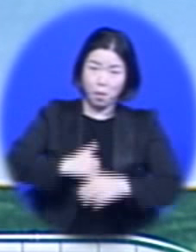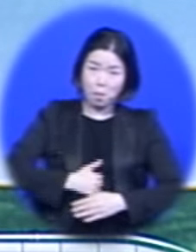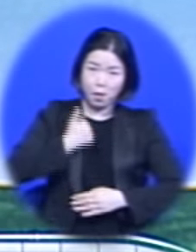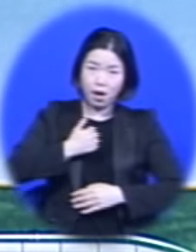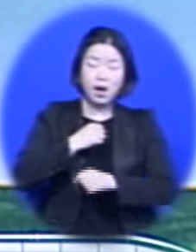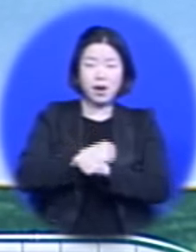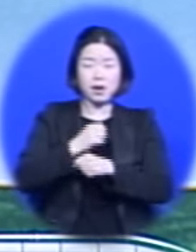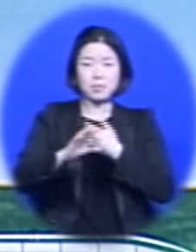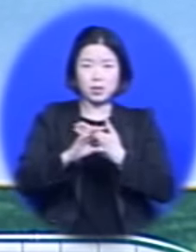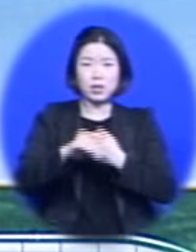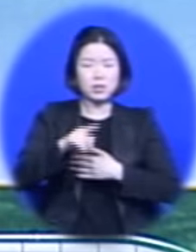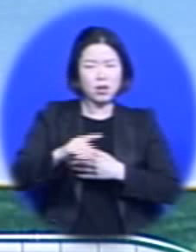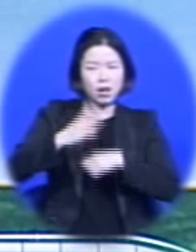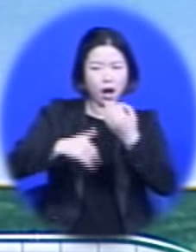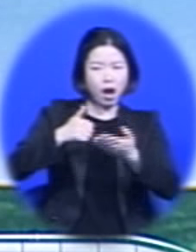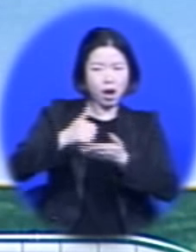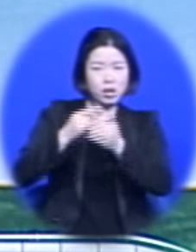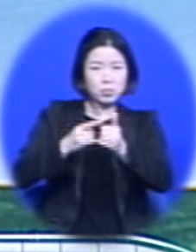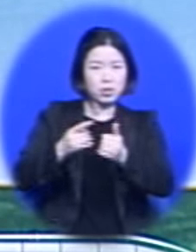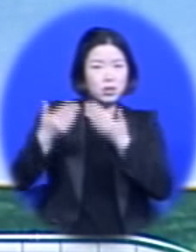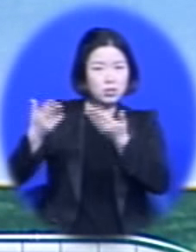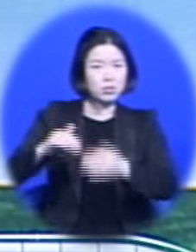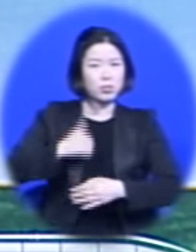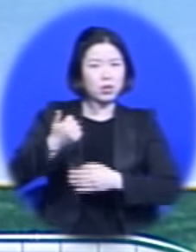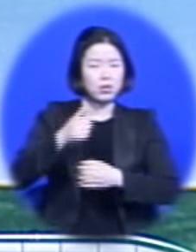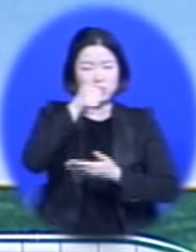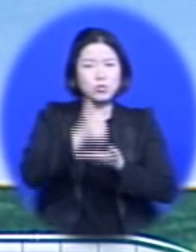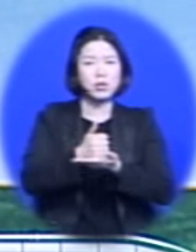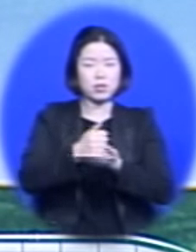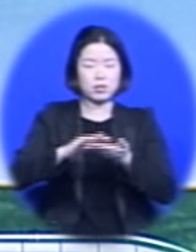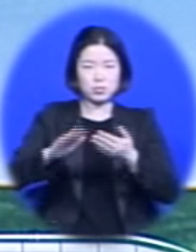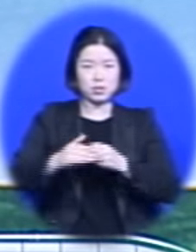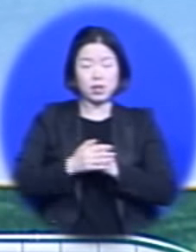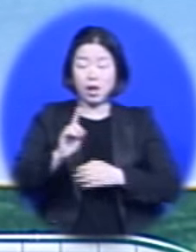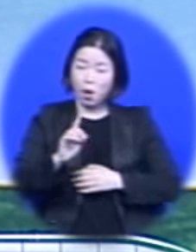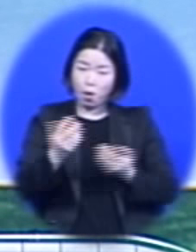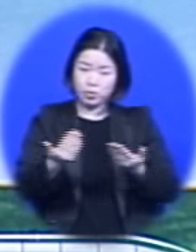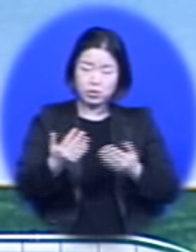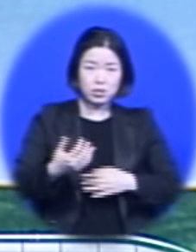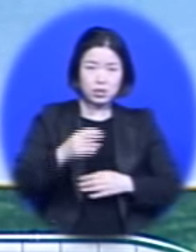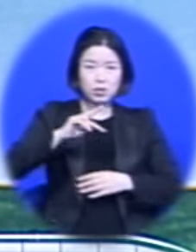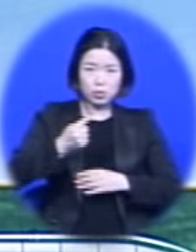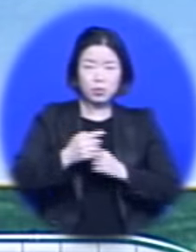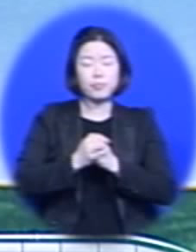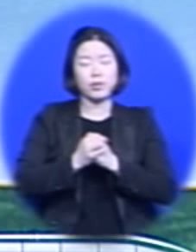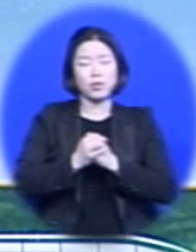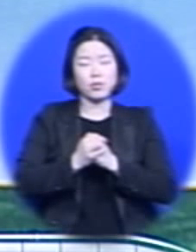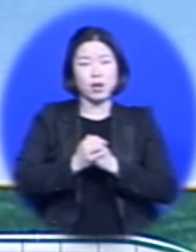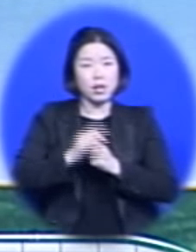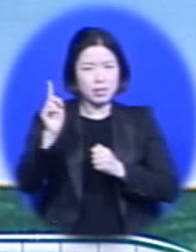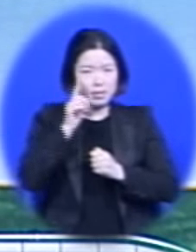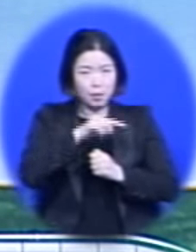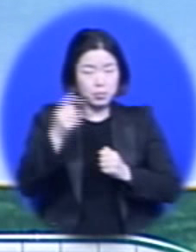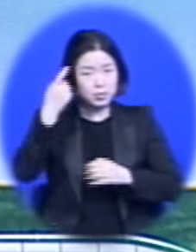내면 그건 하나님께 짓는 죄예요. 내가 어떤 일로 인해서 나쁜 생각을 품으면 그건